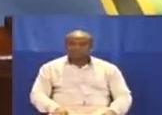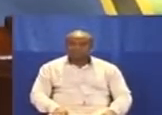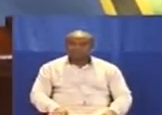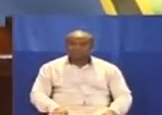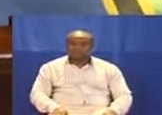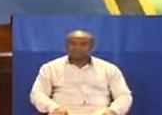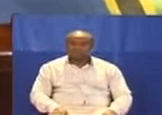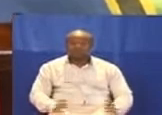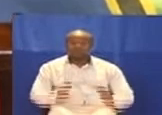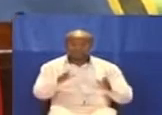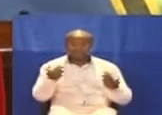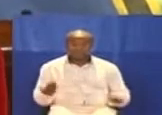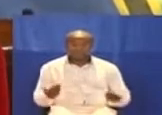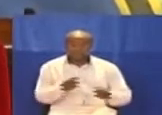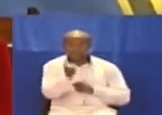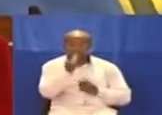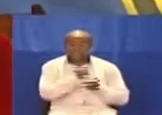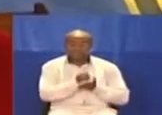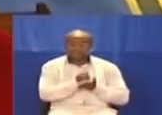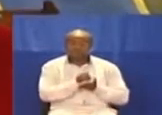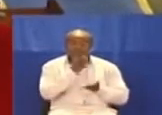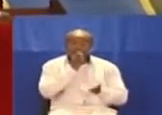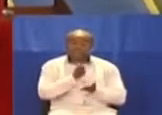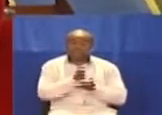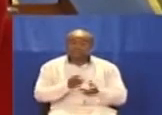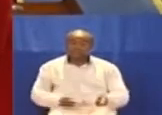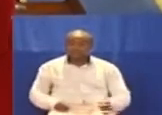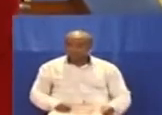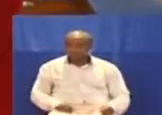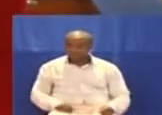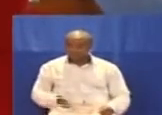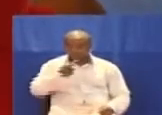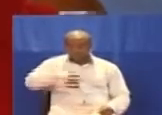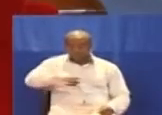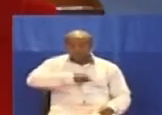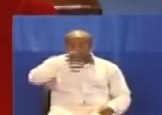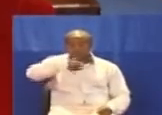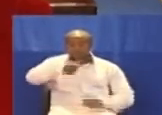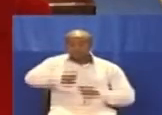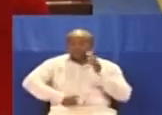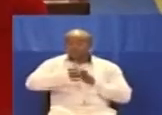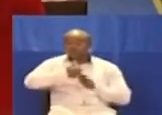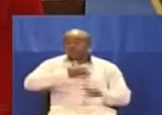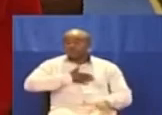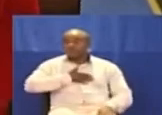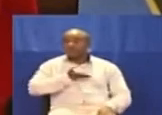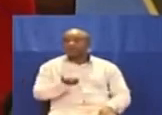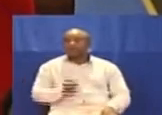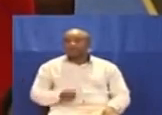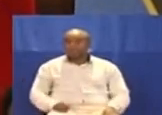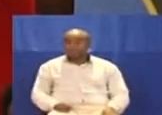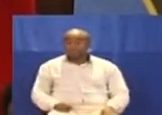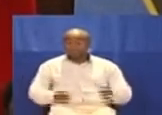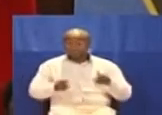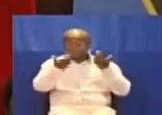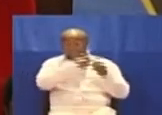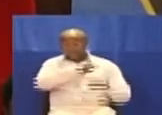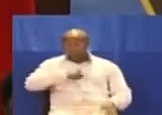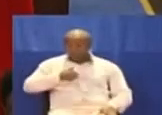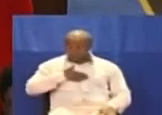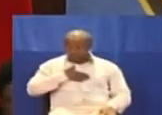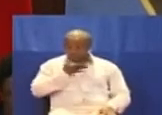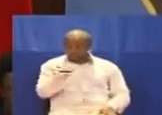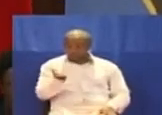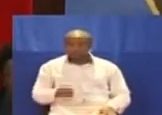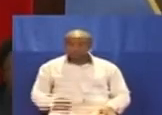Kwa hiyo ni azimio rasmi ambalo tunampongeza kiongozi wetu, Rais wetu,